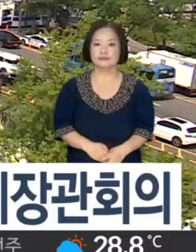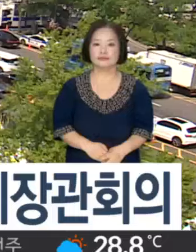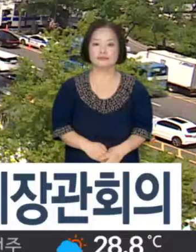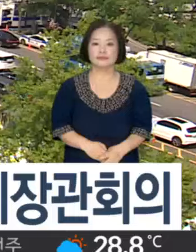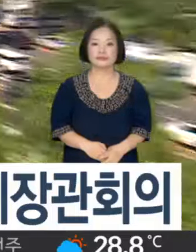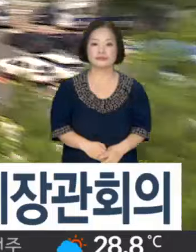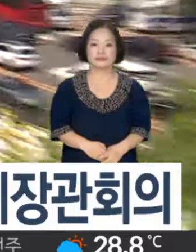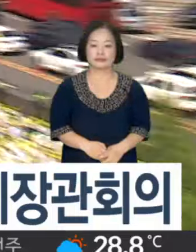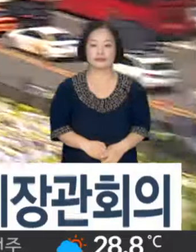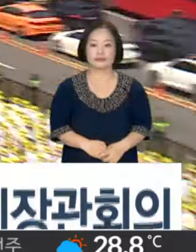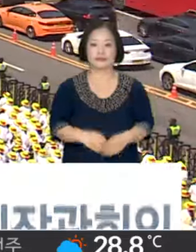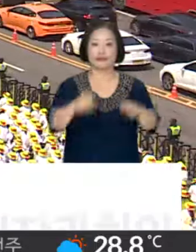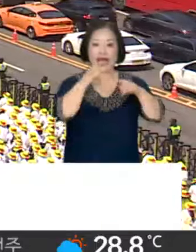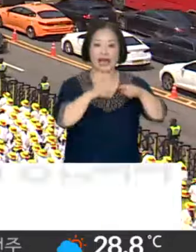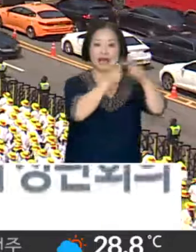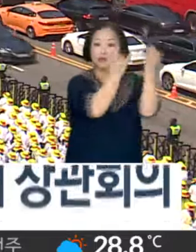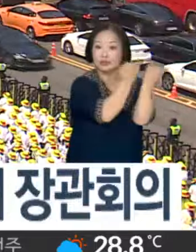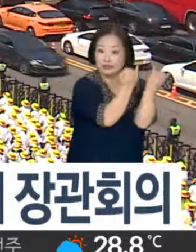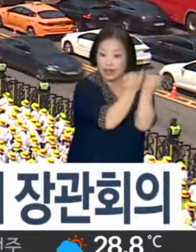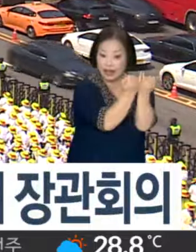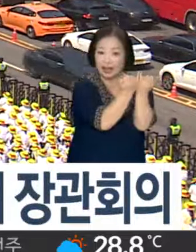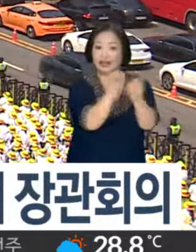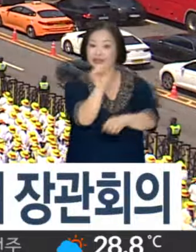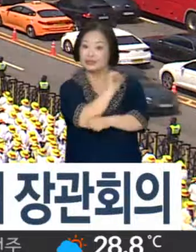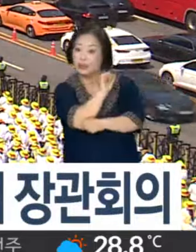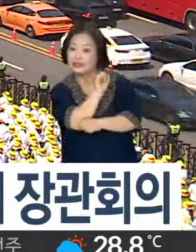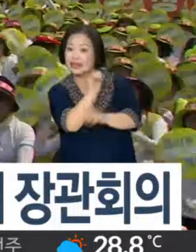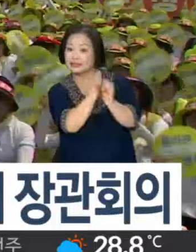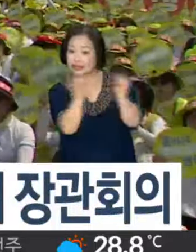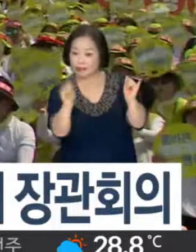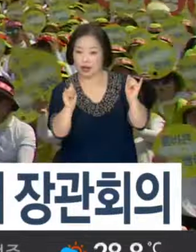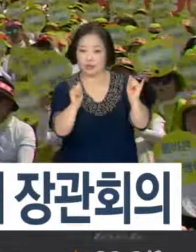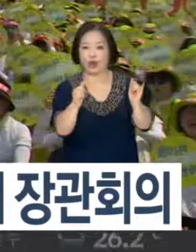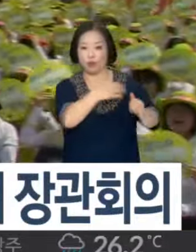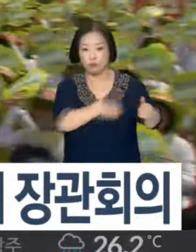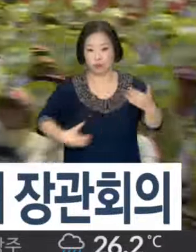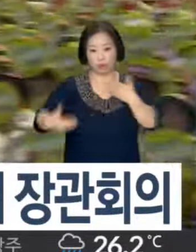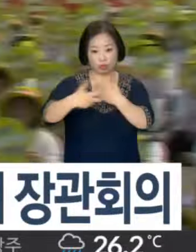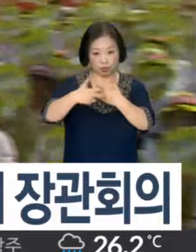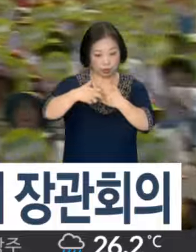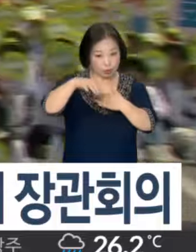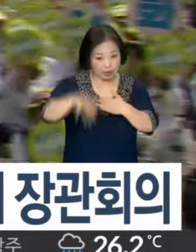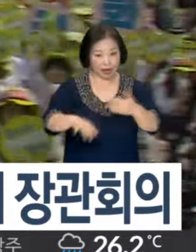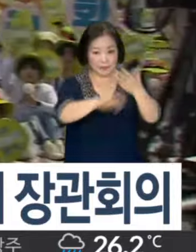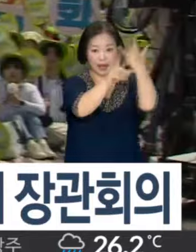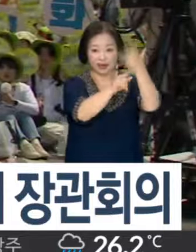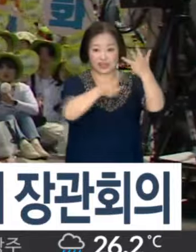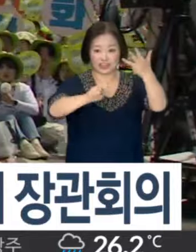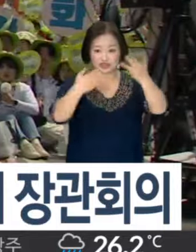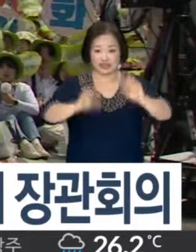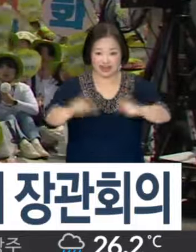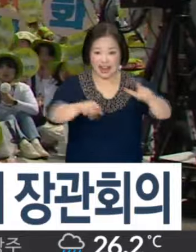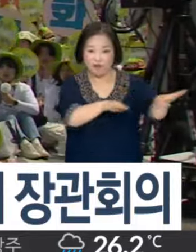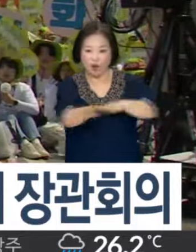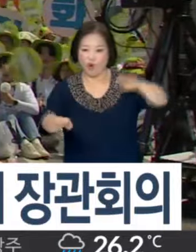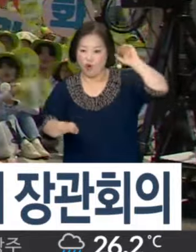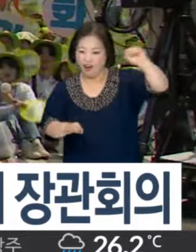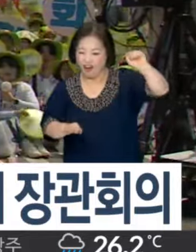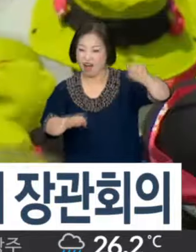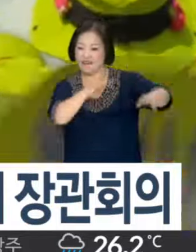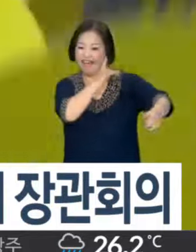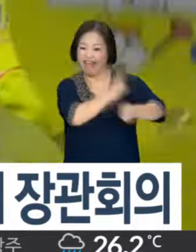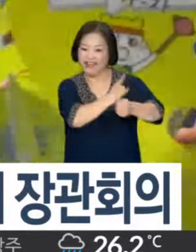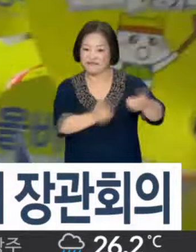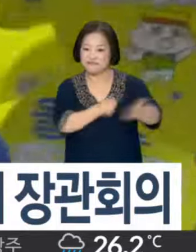기자입니다 간호사와 의료기사 등이 소속된 보건의료 노조가 29일 총파업을 예고한 가운데